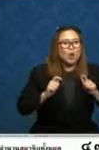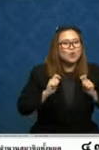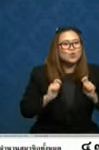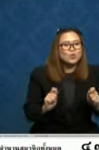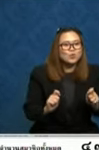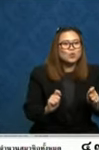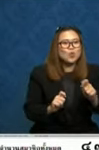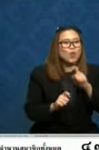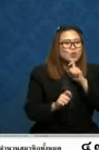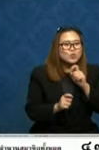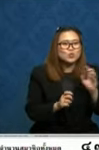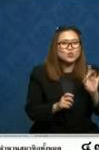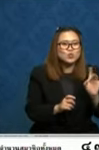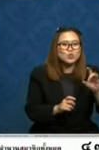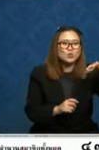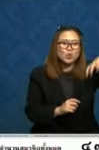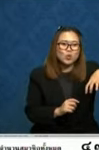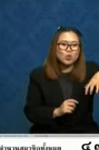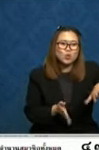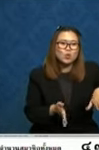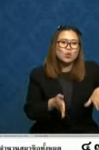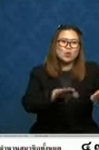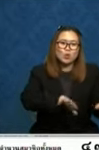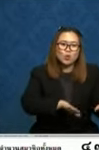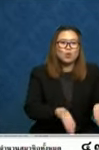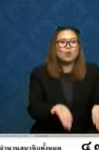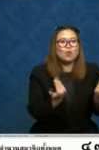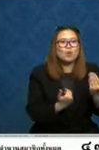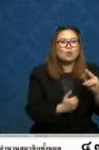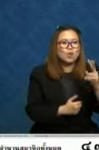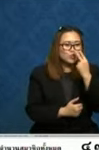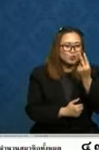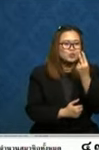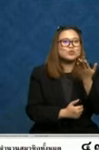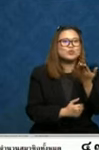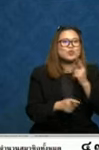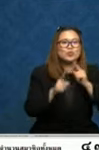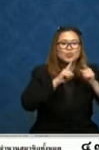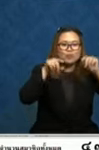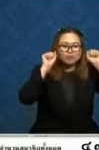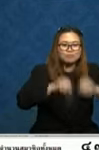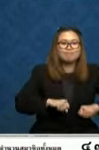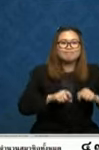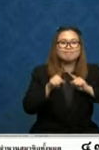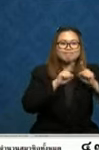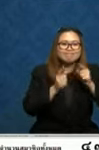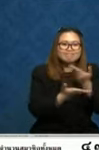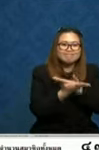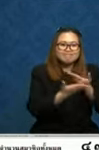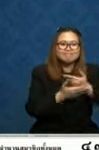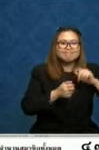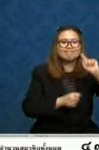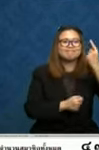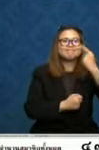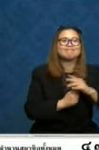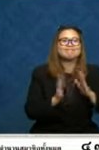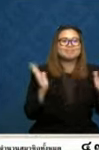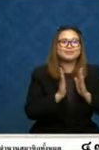อยู่ของกรมน.อีกหรือไม่นะครับและเดี๋ยวเรามาตกลงเรามาหารือกันในที่ประชุมแห่งนี้ครับขอบคุณครับท่าน